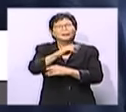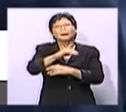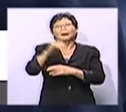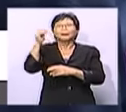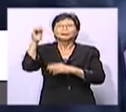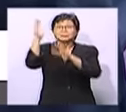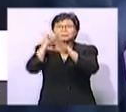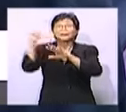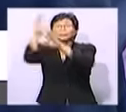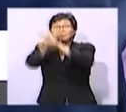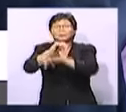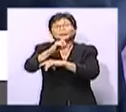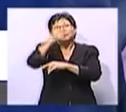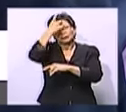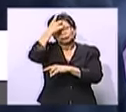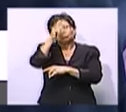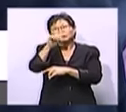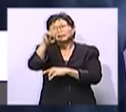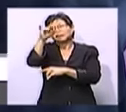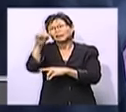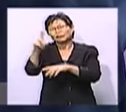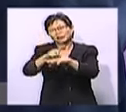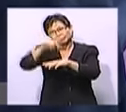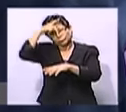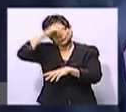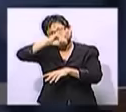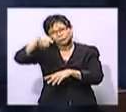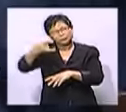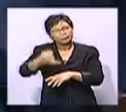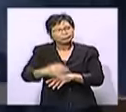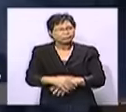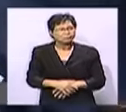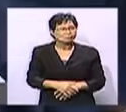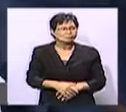Wong Dakwah di Putrajaya.